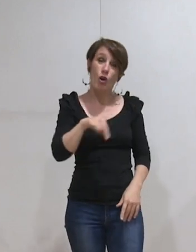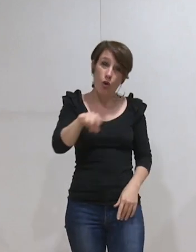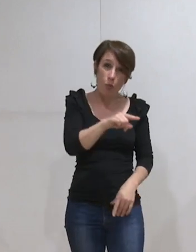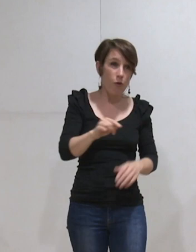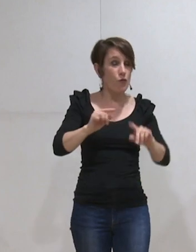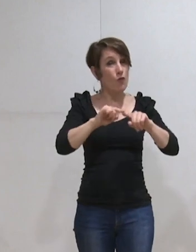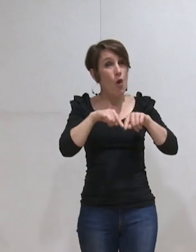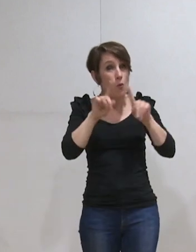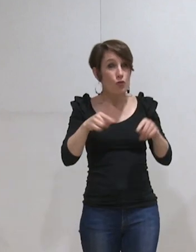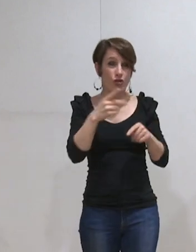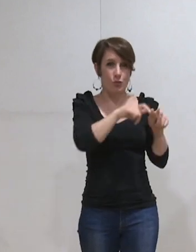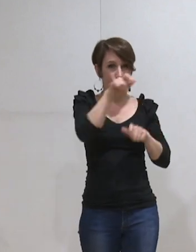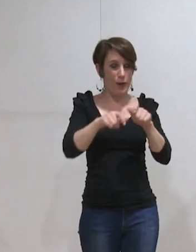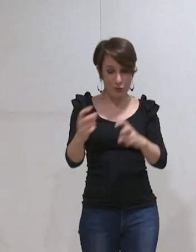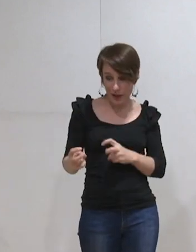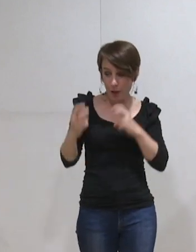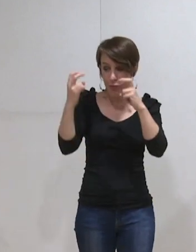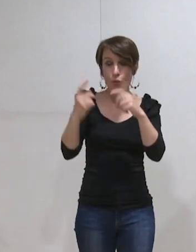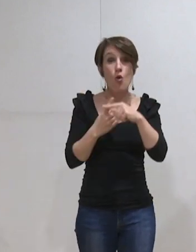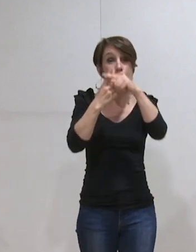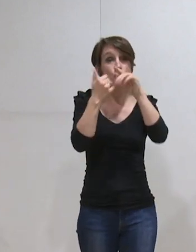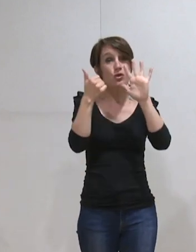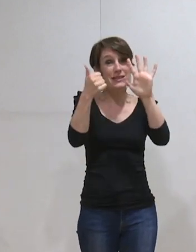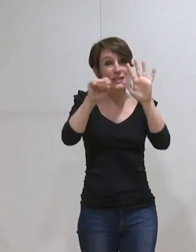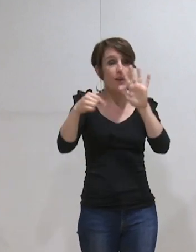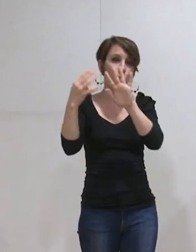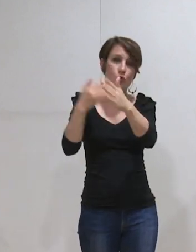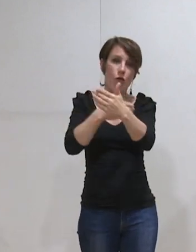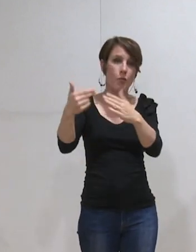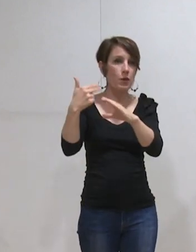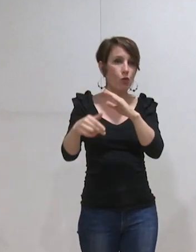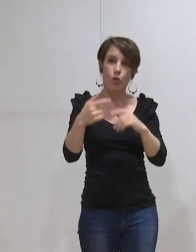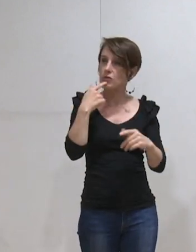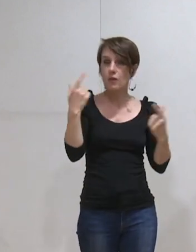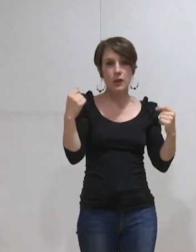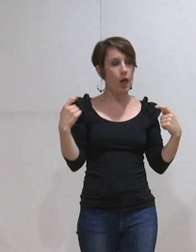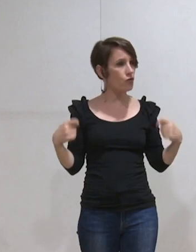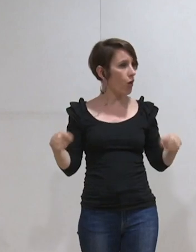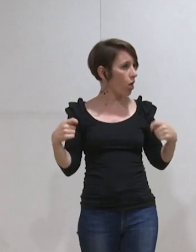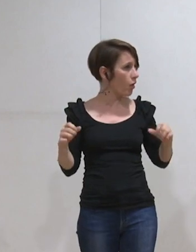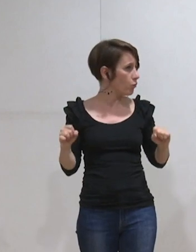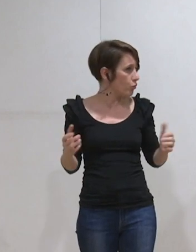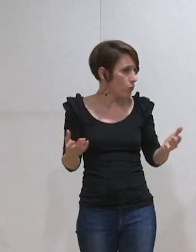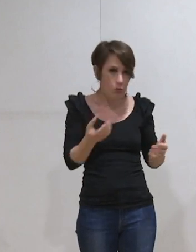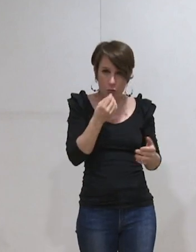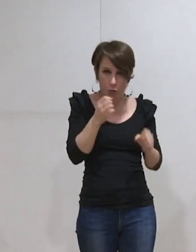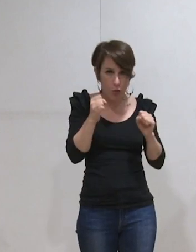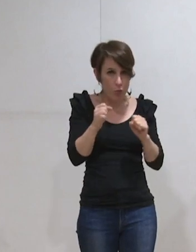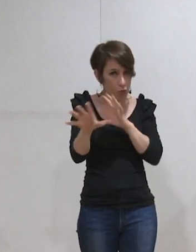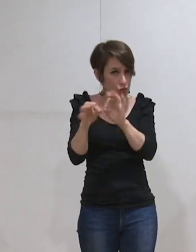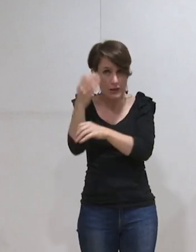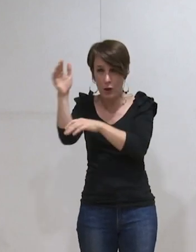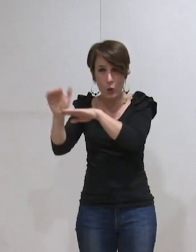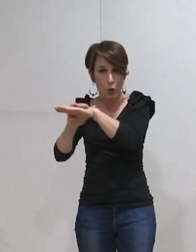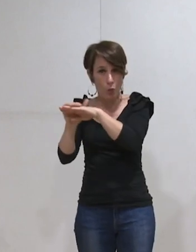budget du personnel c'est c'est dire qu'il y avait donc des marge de manœuvre pour faire autre chose dans la politique de soutien